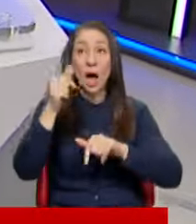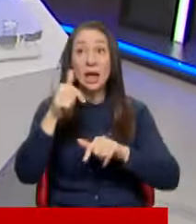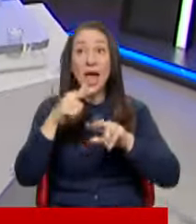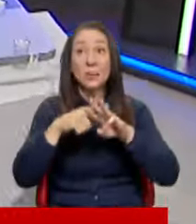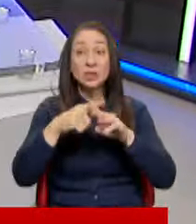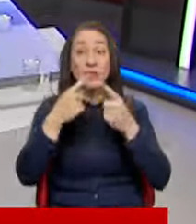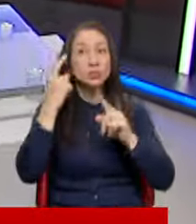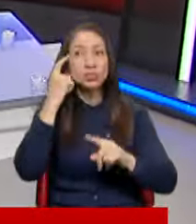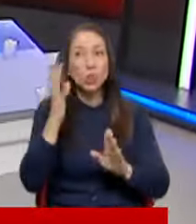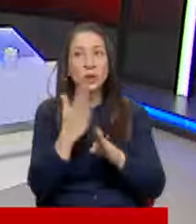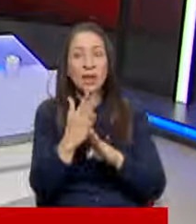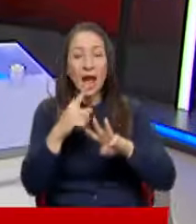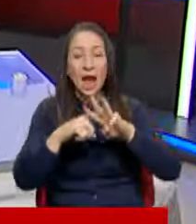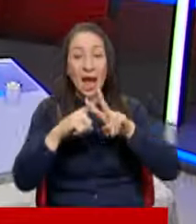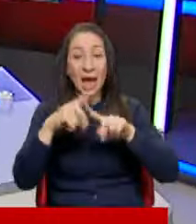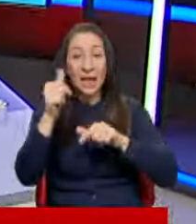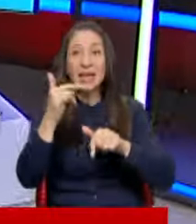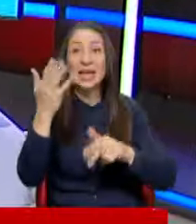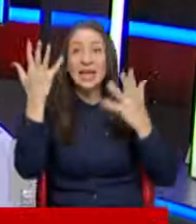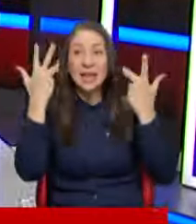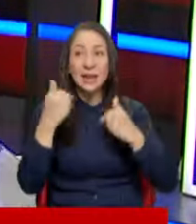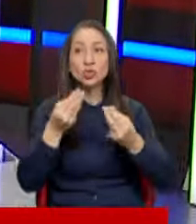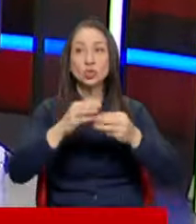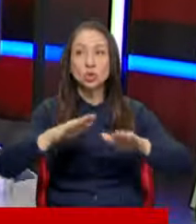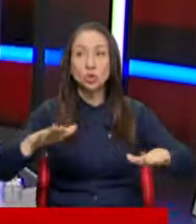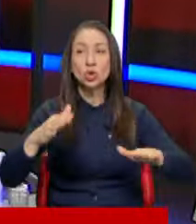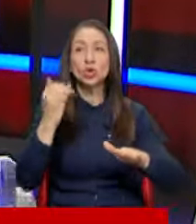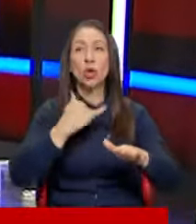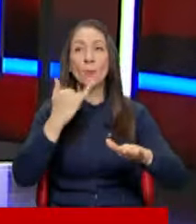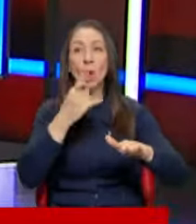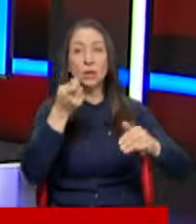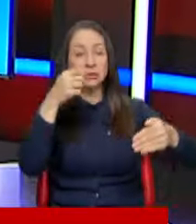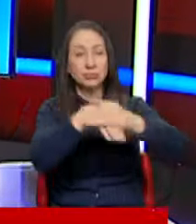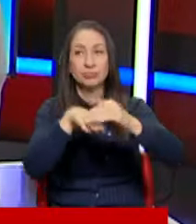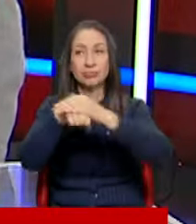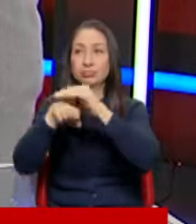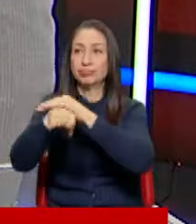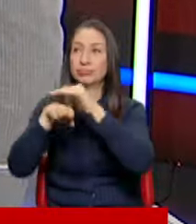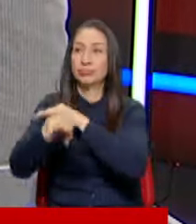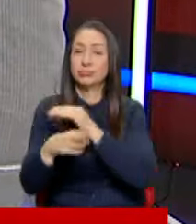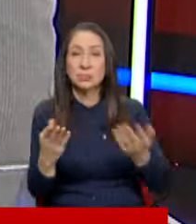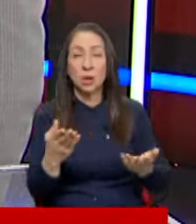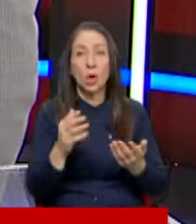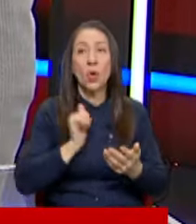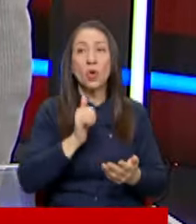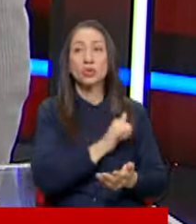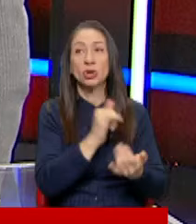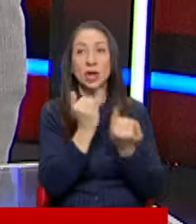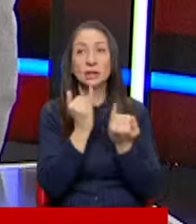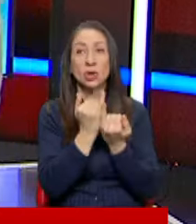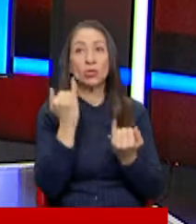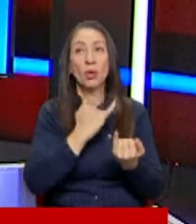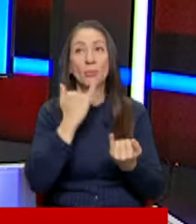farklı düşünmüyor Çünkü Ali erbaş da gelinini çocuklarını torpille O da işlere yerleştiriyor orduda kardeşini